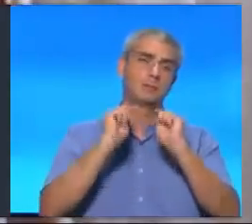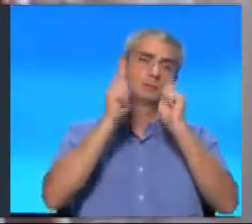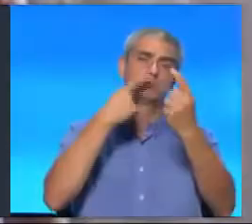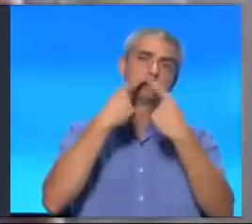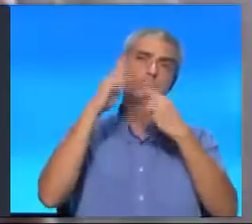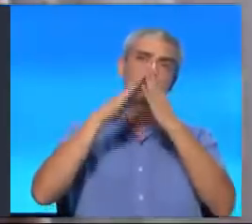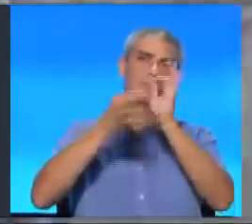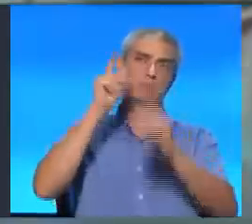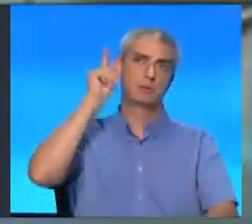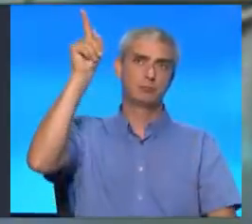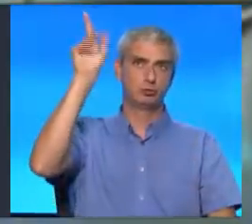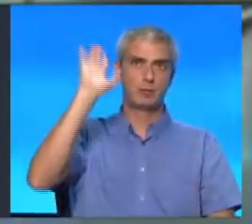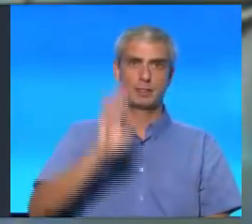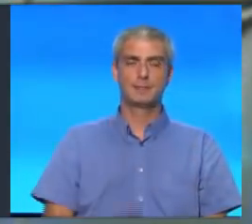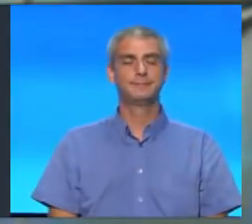בבית המשפט.